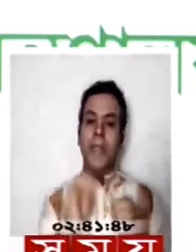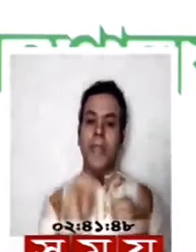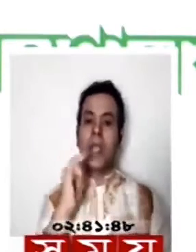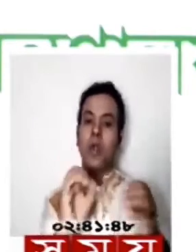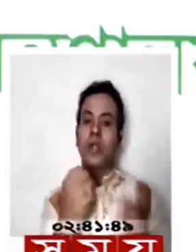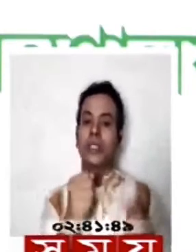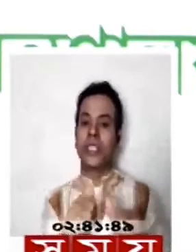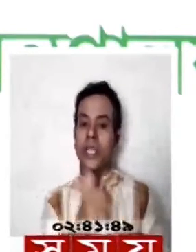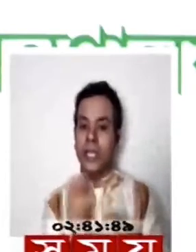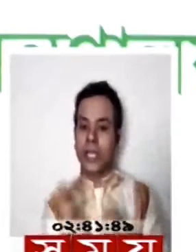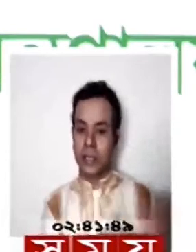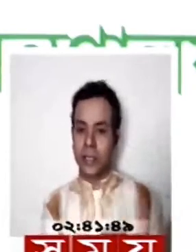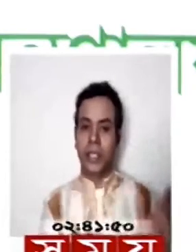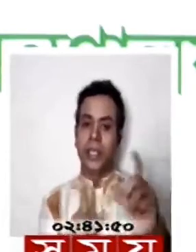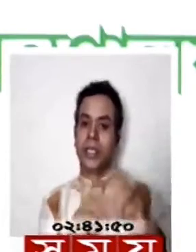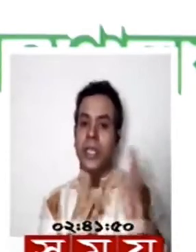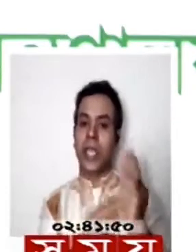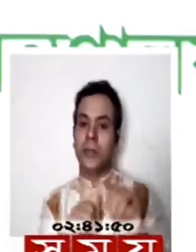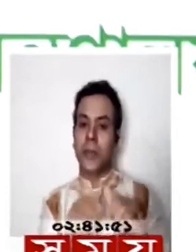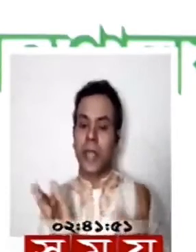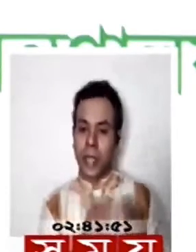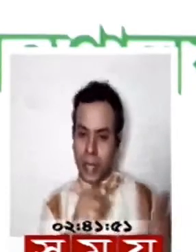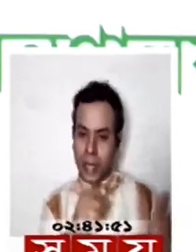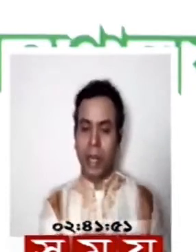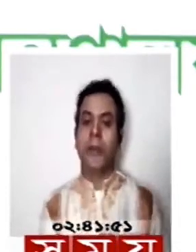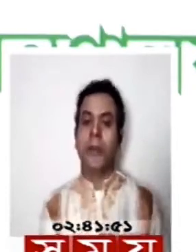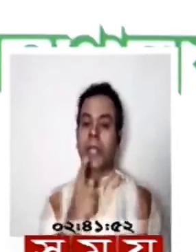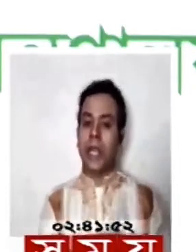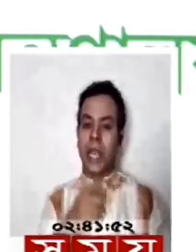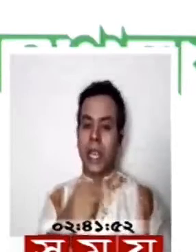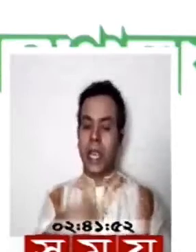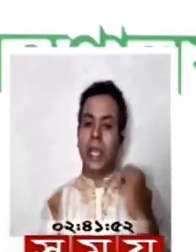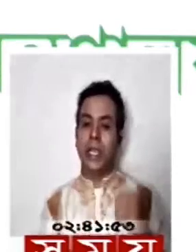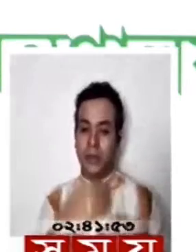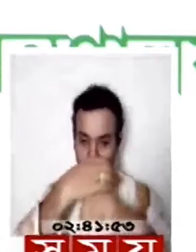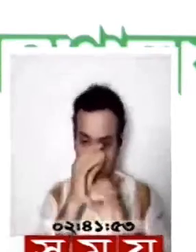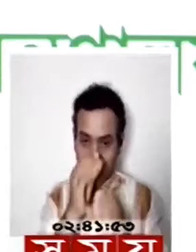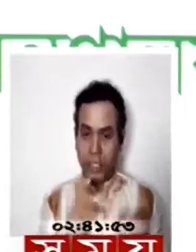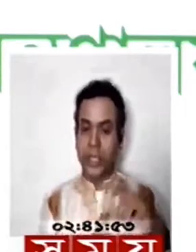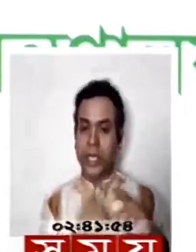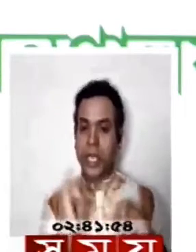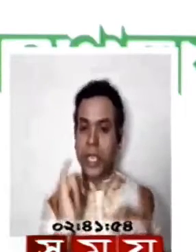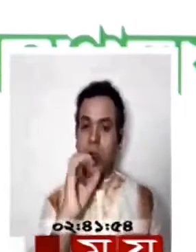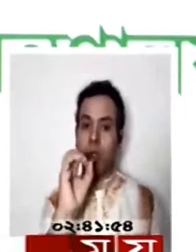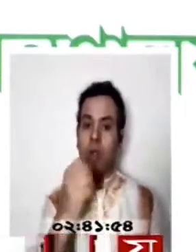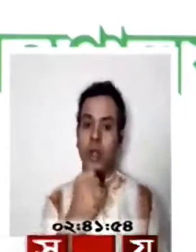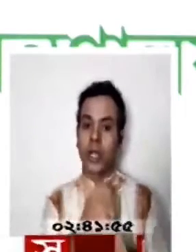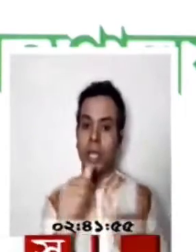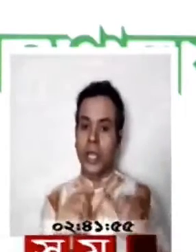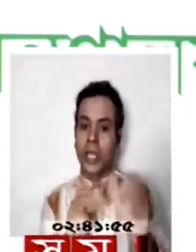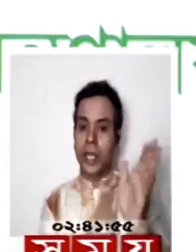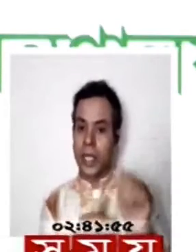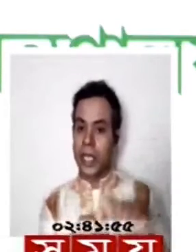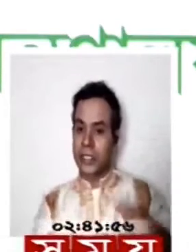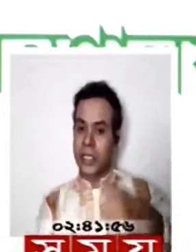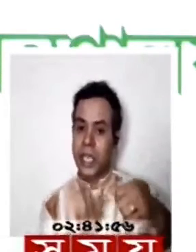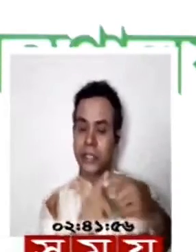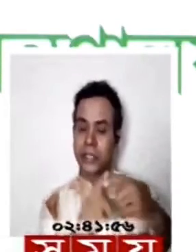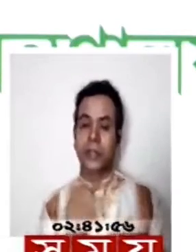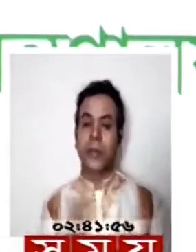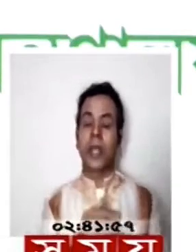প্রাভা হেলথ ডায়াগনস্টিক বাংলাদেশ লিমিটেড, বায়োমেড ডায়াগনস্টিক ঢাকা, DMFR মলিকুলার ল্যাব